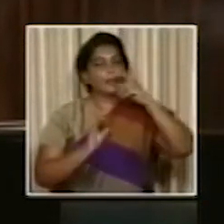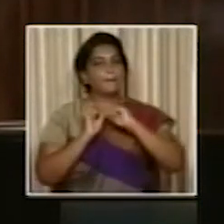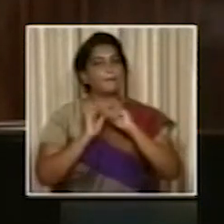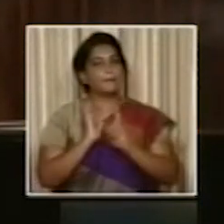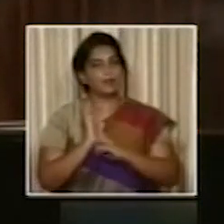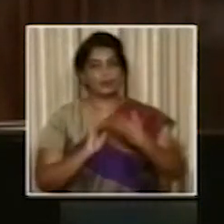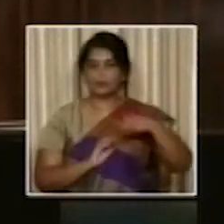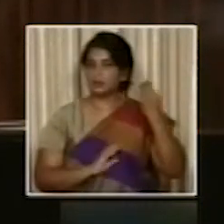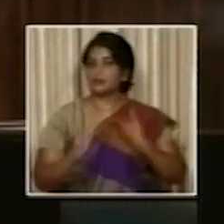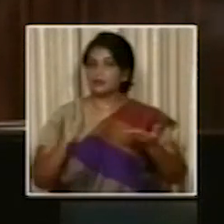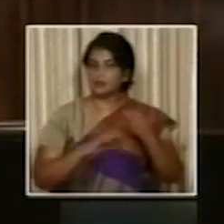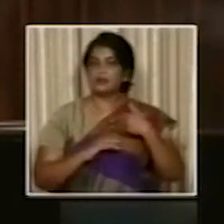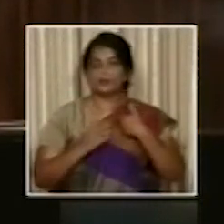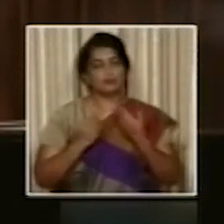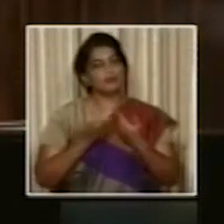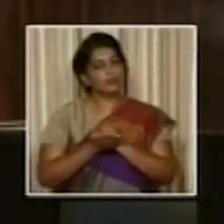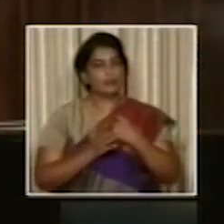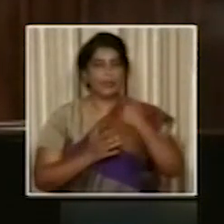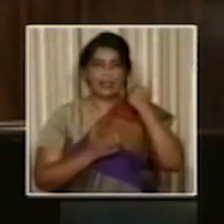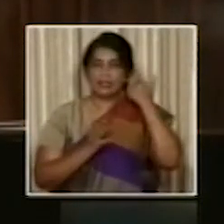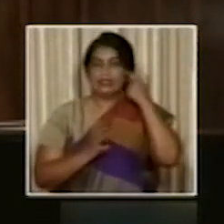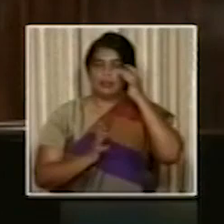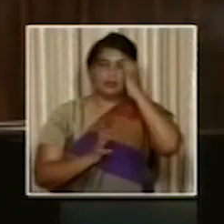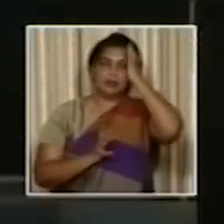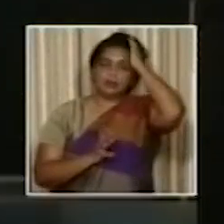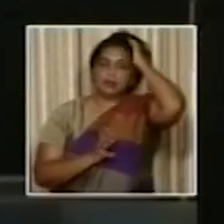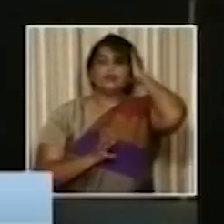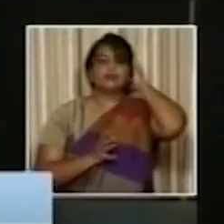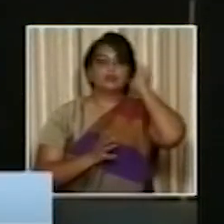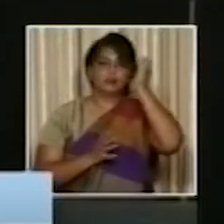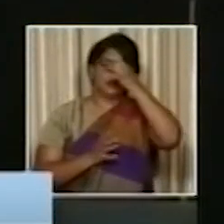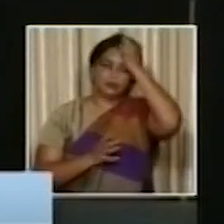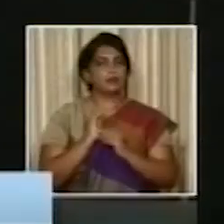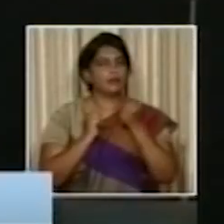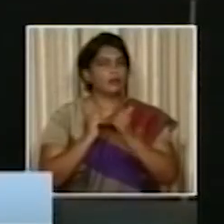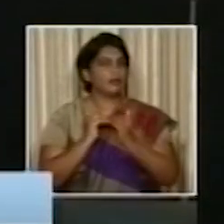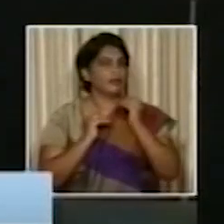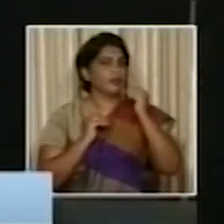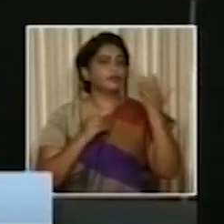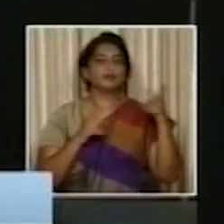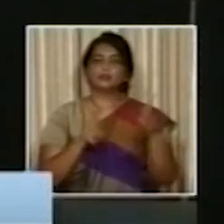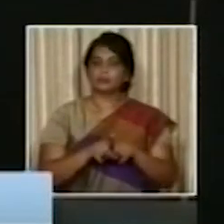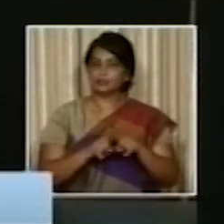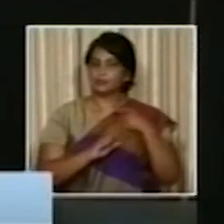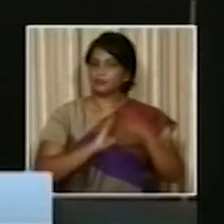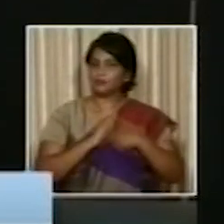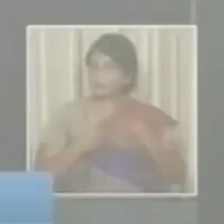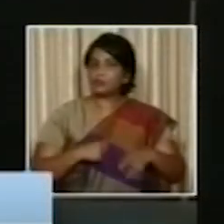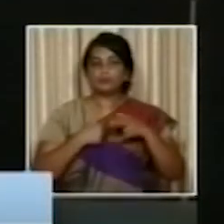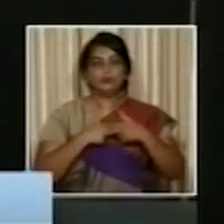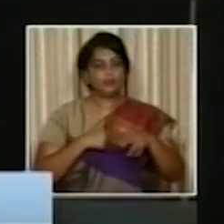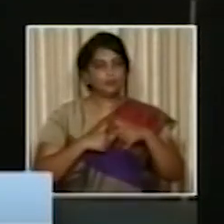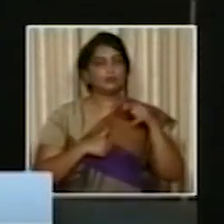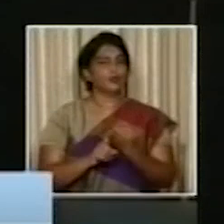மின் கட்டண அதிகரிப்பு மக்களுக்கும் எங்களுக்கும் நன்றாக புரிகிறது. மின்சார சபை பாரிய நட்டத்தை எதிர்நோக்கியிருந்தது. இந்த